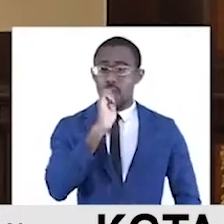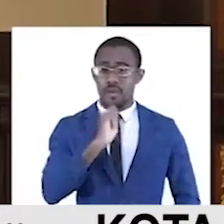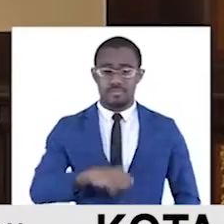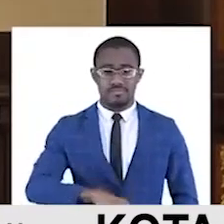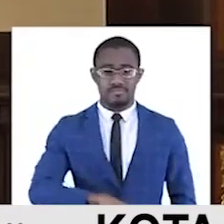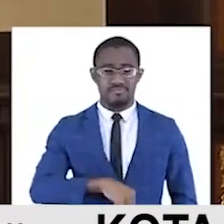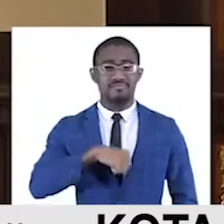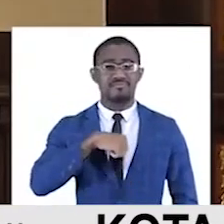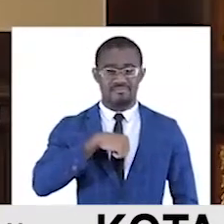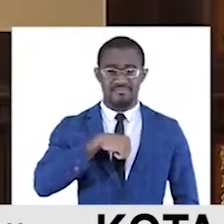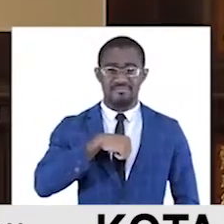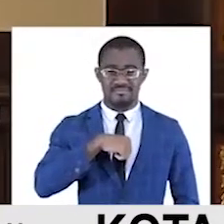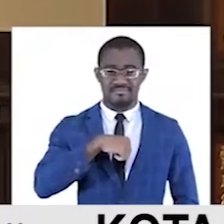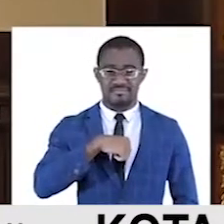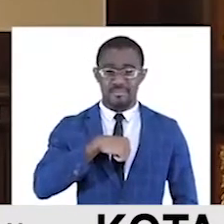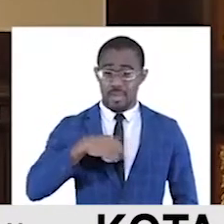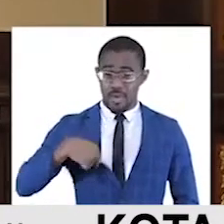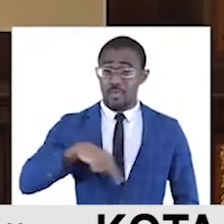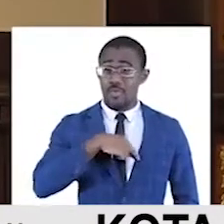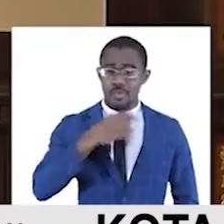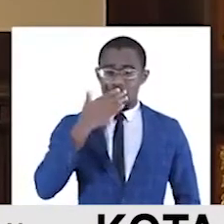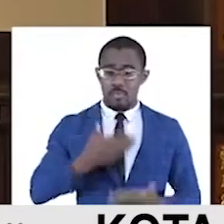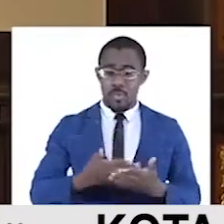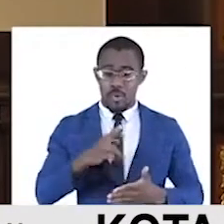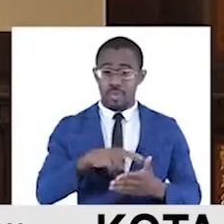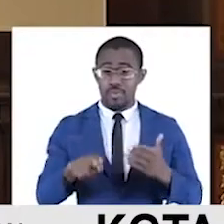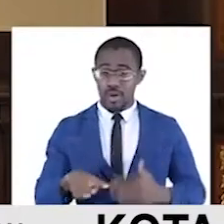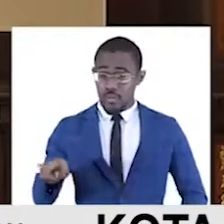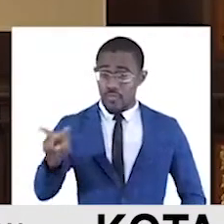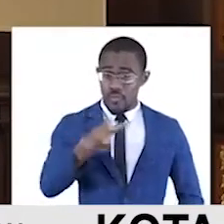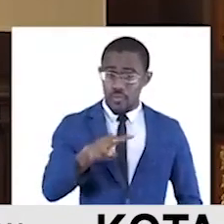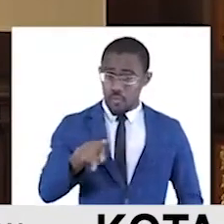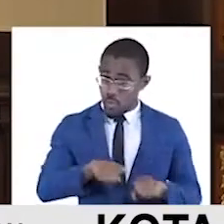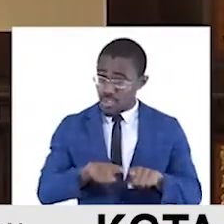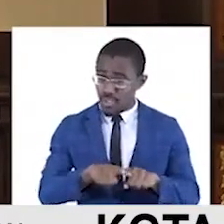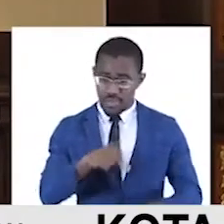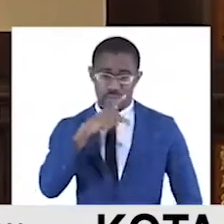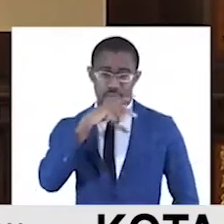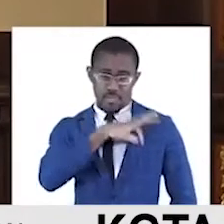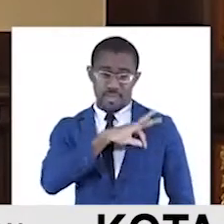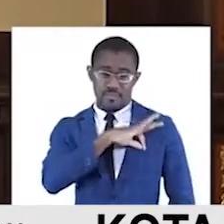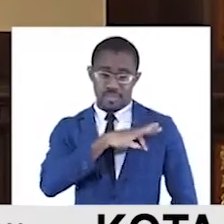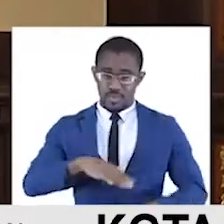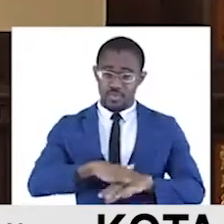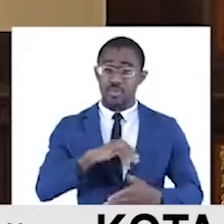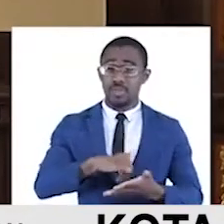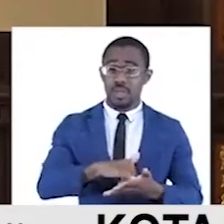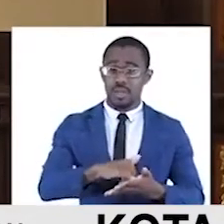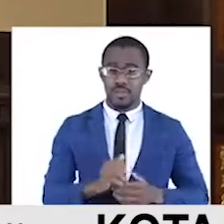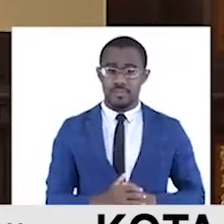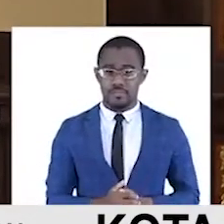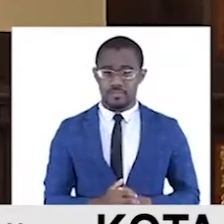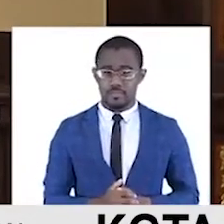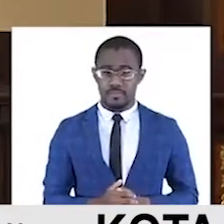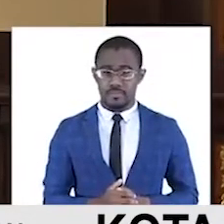ne. Na bosina bwa te bana mini batoko jao omwa bebe mbo na bango. Ujane ya sona ya te mba